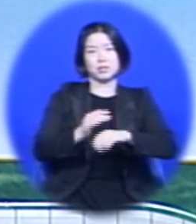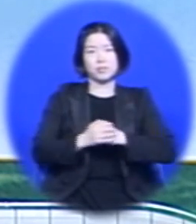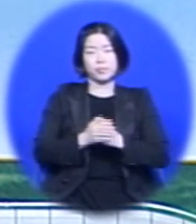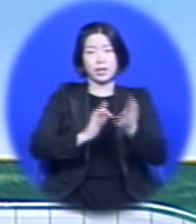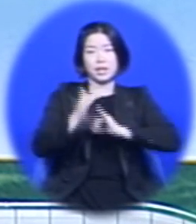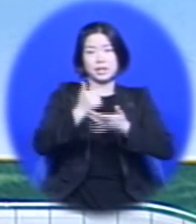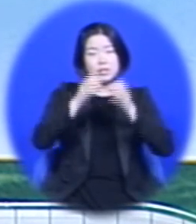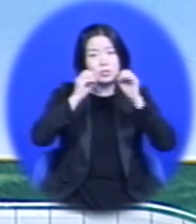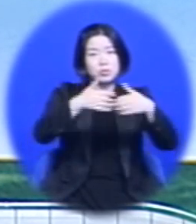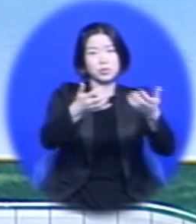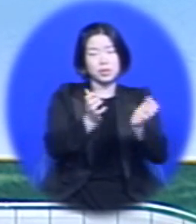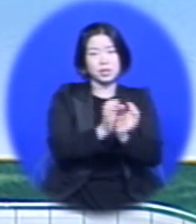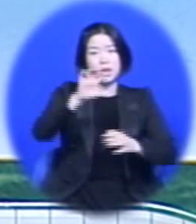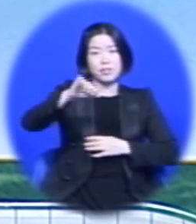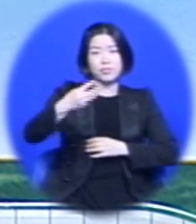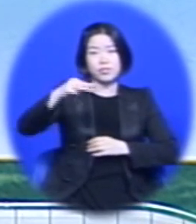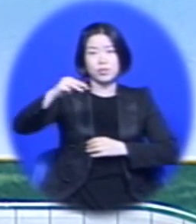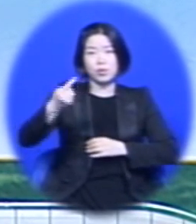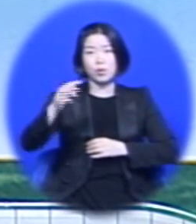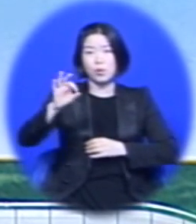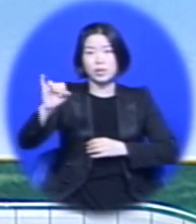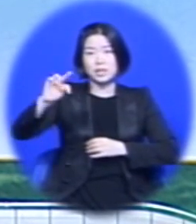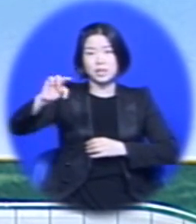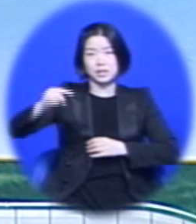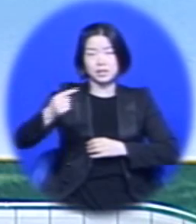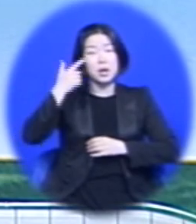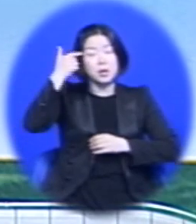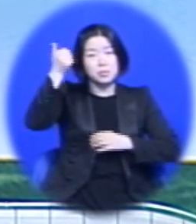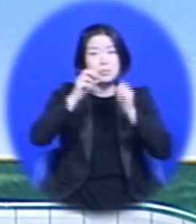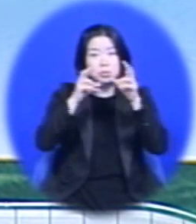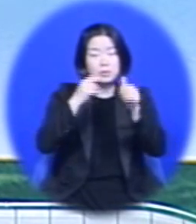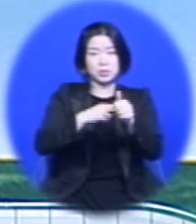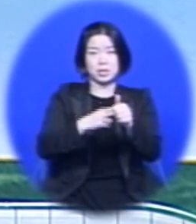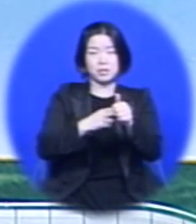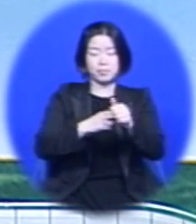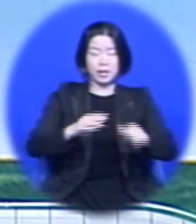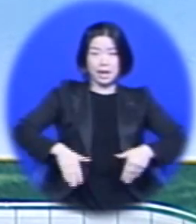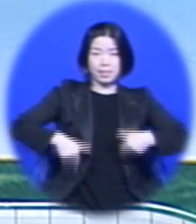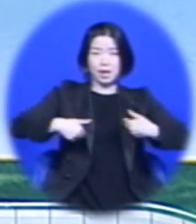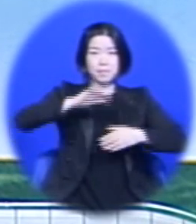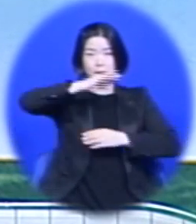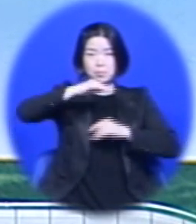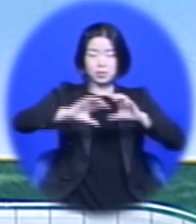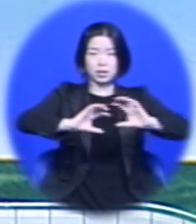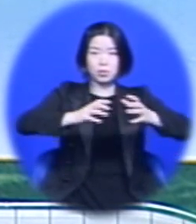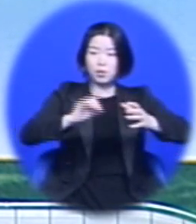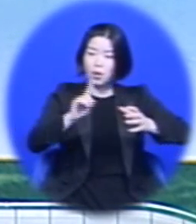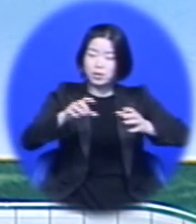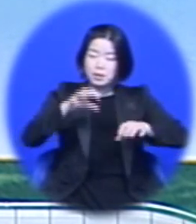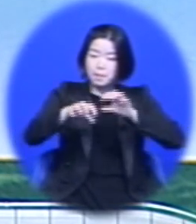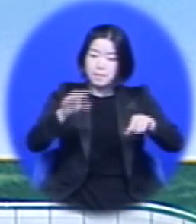예수전도단의 플로이드 맥클랑 선교사님이라고 계신데 이분이 남아프리카 공화국에 있는 어느 마을을